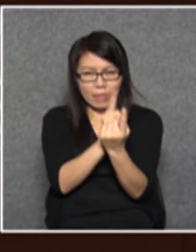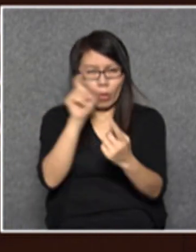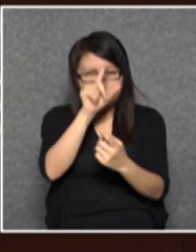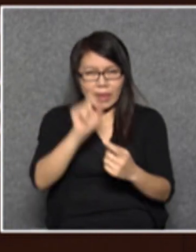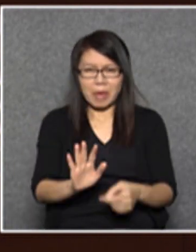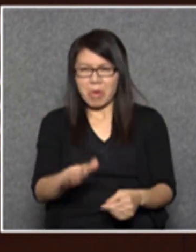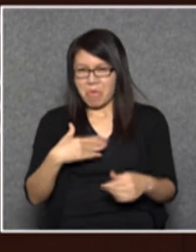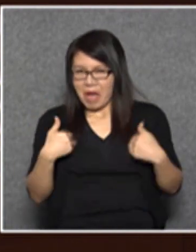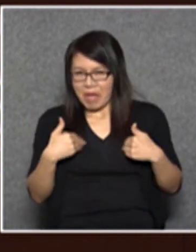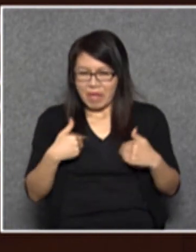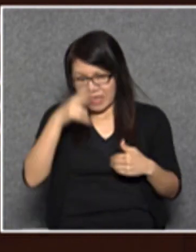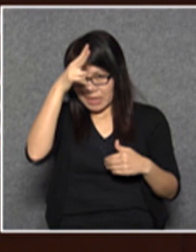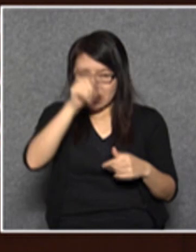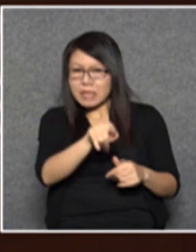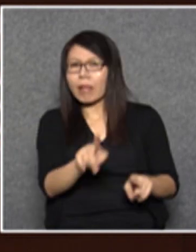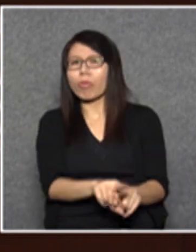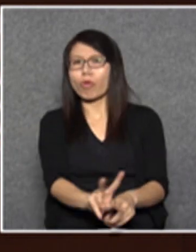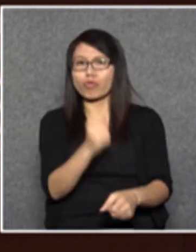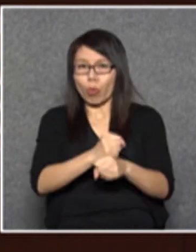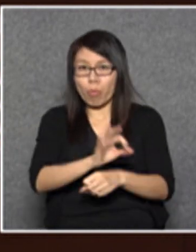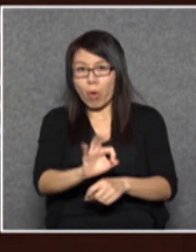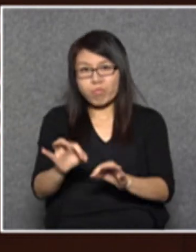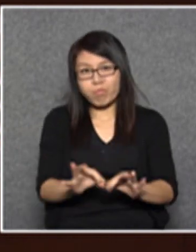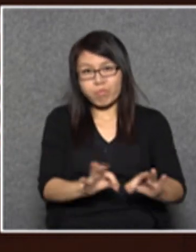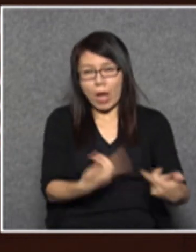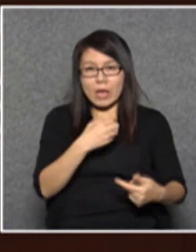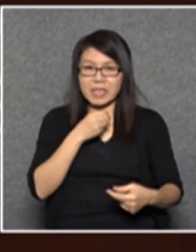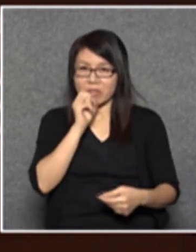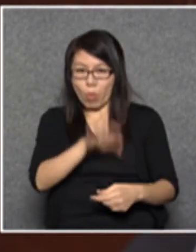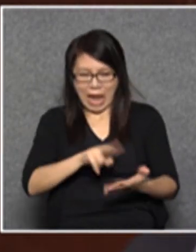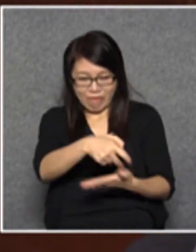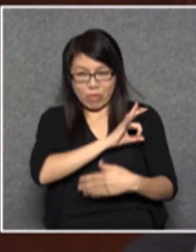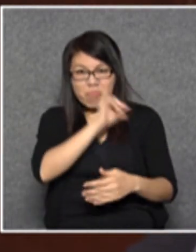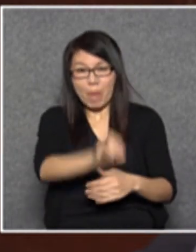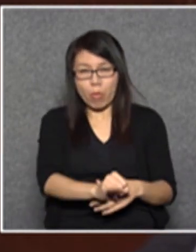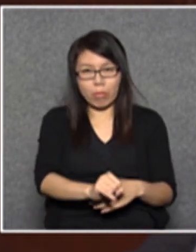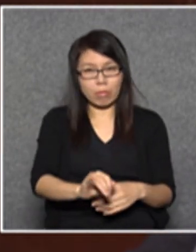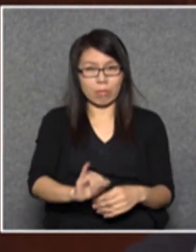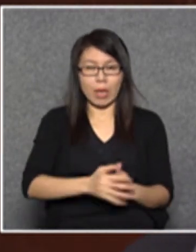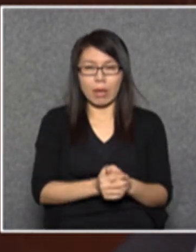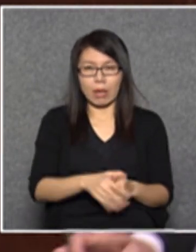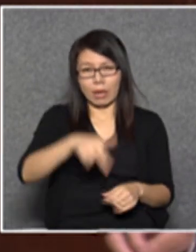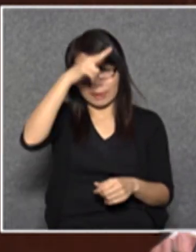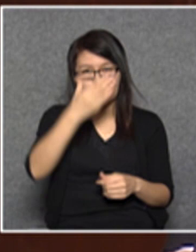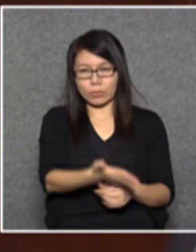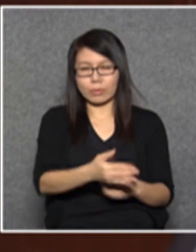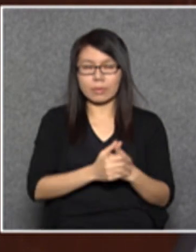玩政治手段，然後做不到事，什麼都做不到，就賴回立法會。 行政長官，